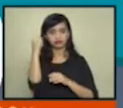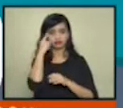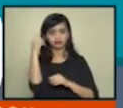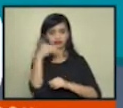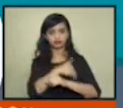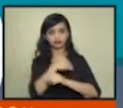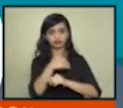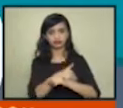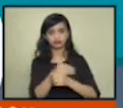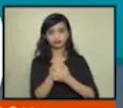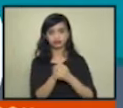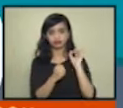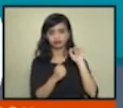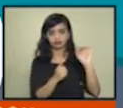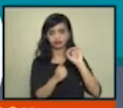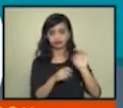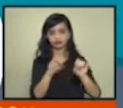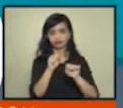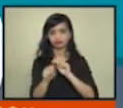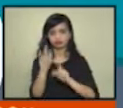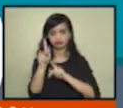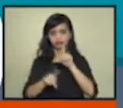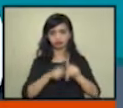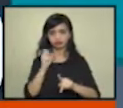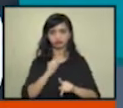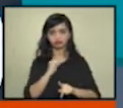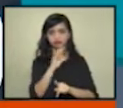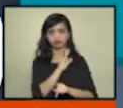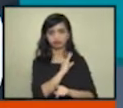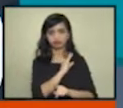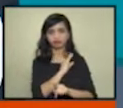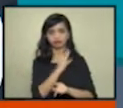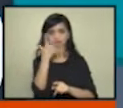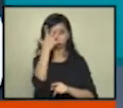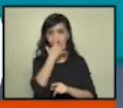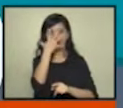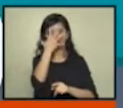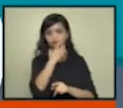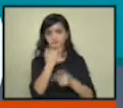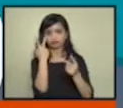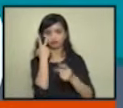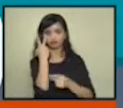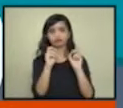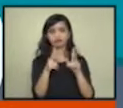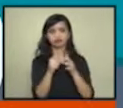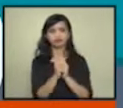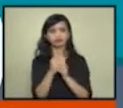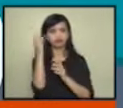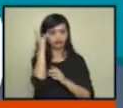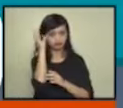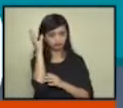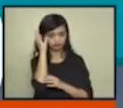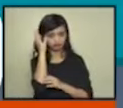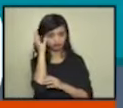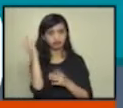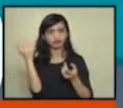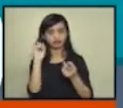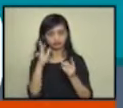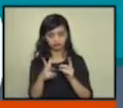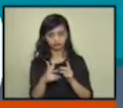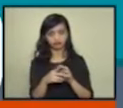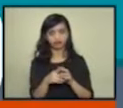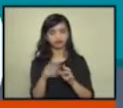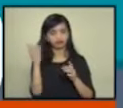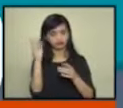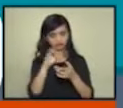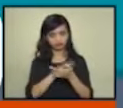banko ay kanya po eh. Kaya yung mga tao ng staff nandun, nagagalit kung nakikita siya. Okay, sige, Chito, ganito na lang po.